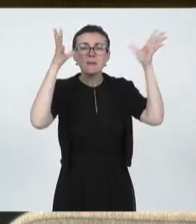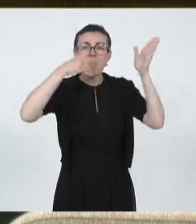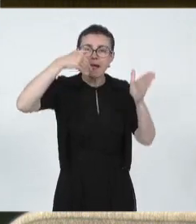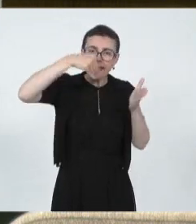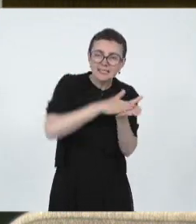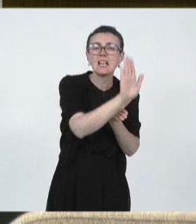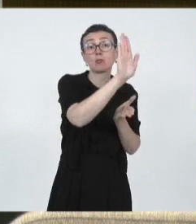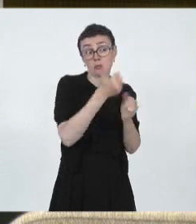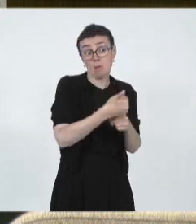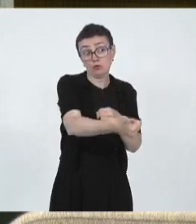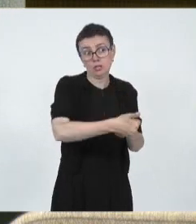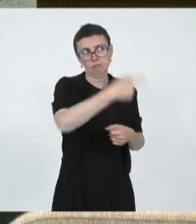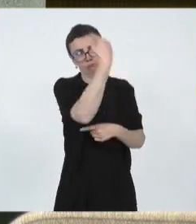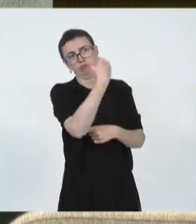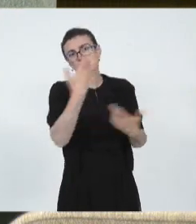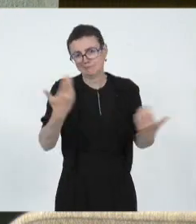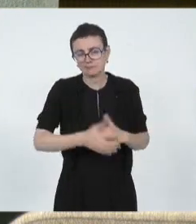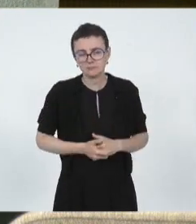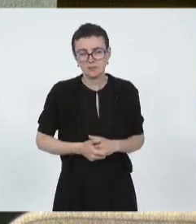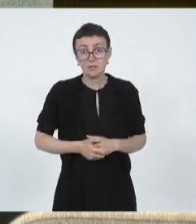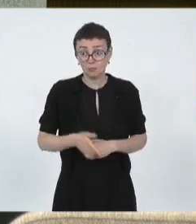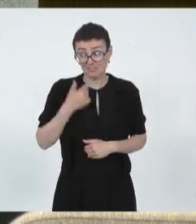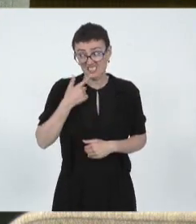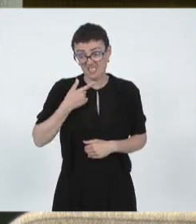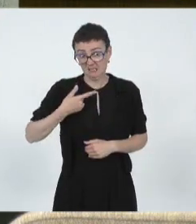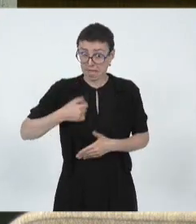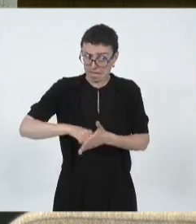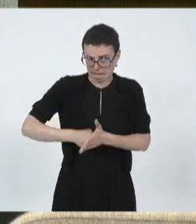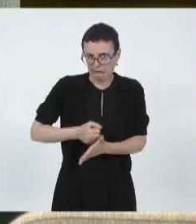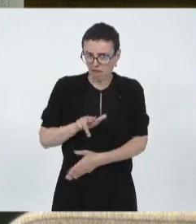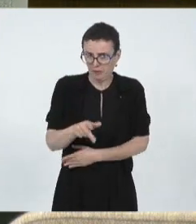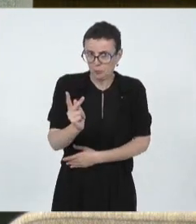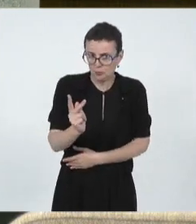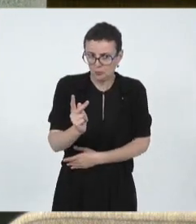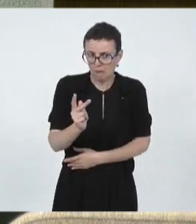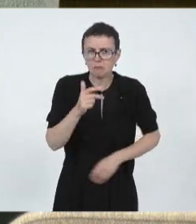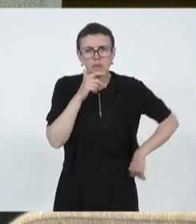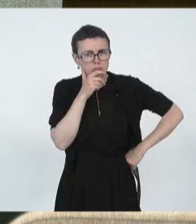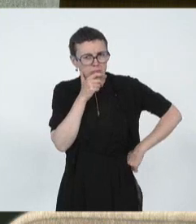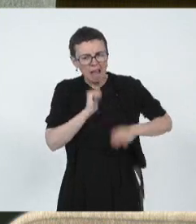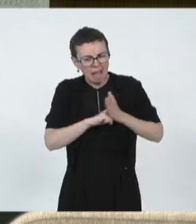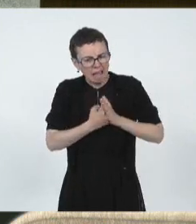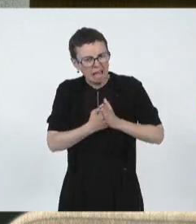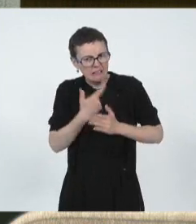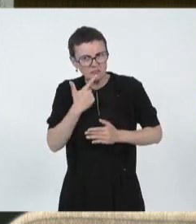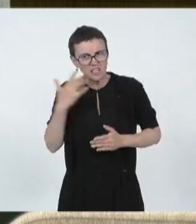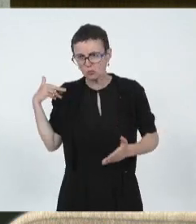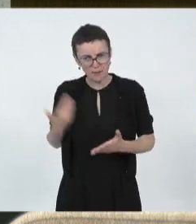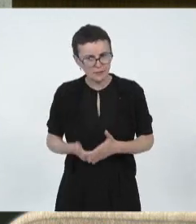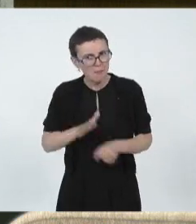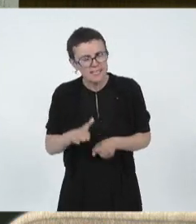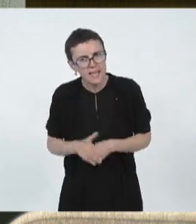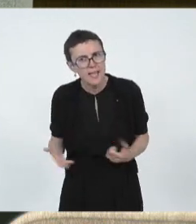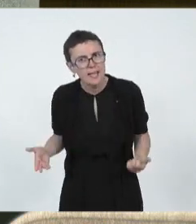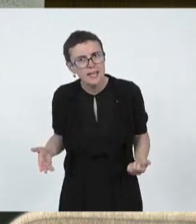prochain. Mais si nous devons durcir demain les critères, c'est bien que nous n'avons pas été jusqu'ici à la hauteur des efforts qui doivent être réalisés